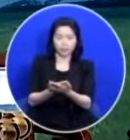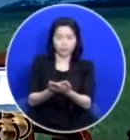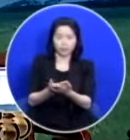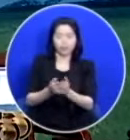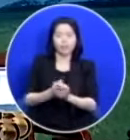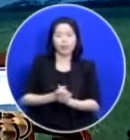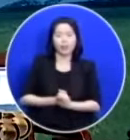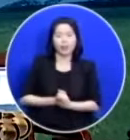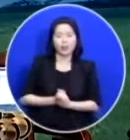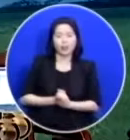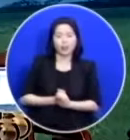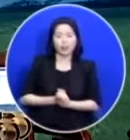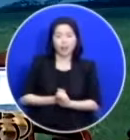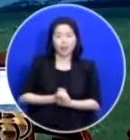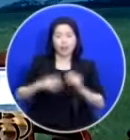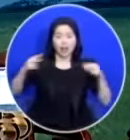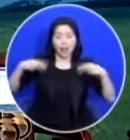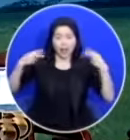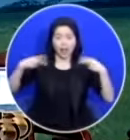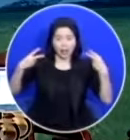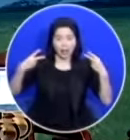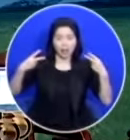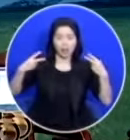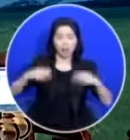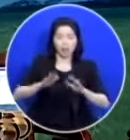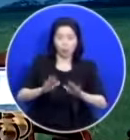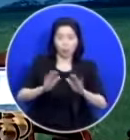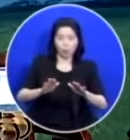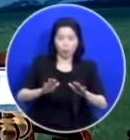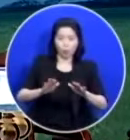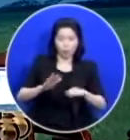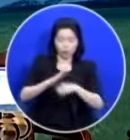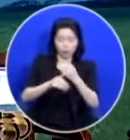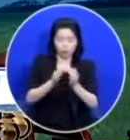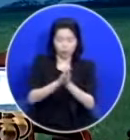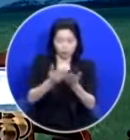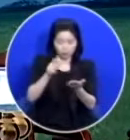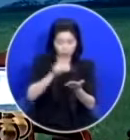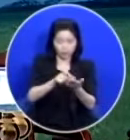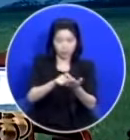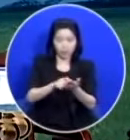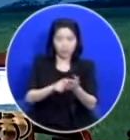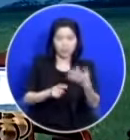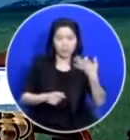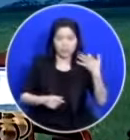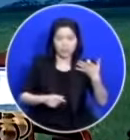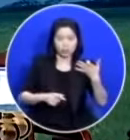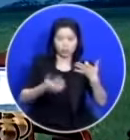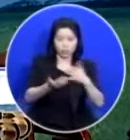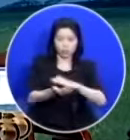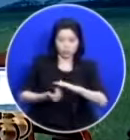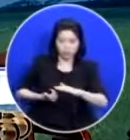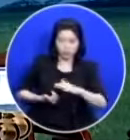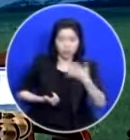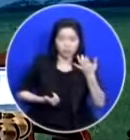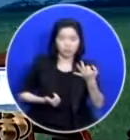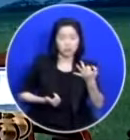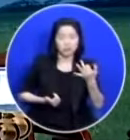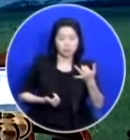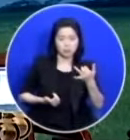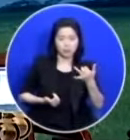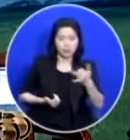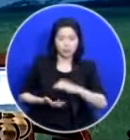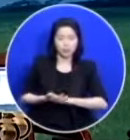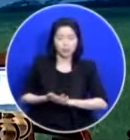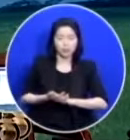주십시오 엘리야는 오늘 본문의 사건 19장에 있기 전에 18장에서 바로 앞 사건에서 두